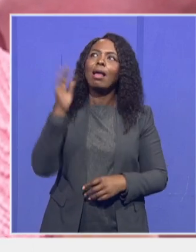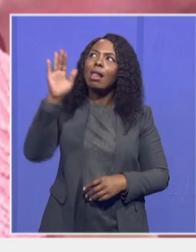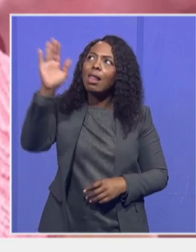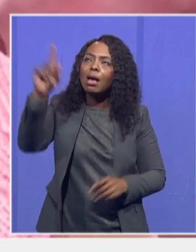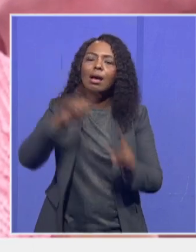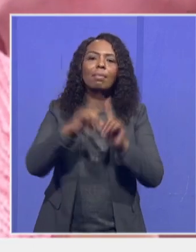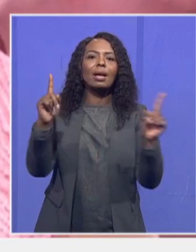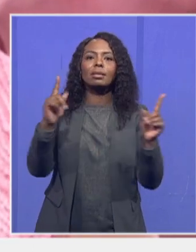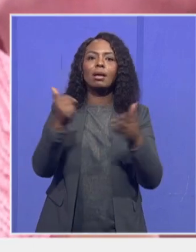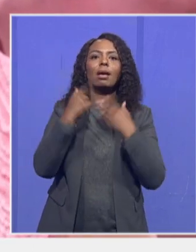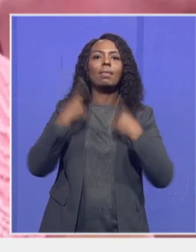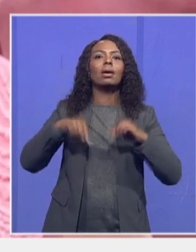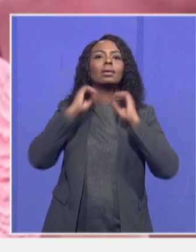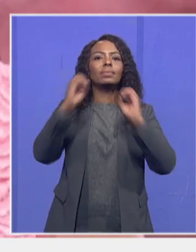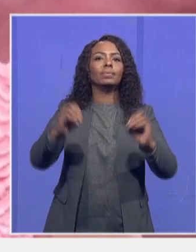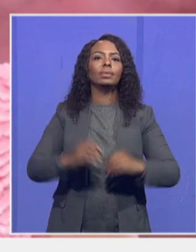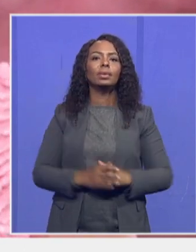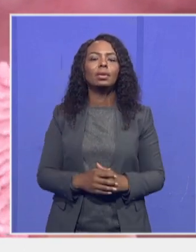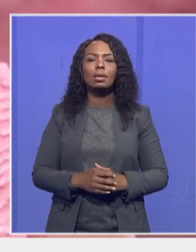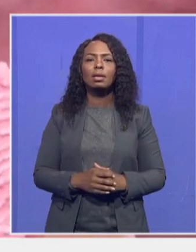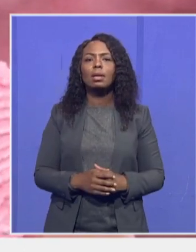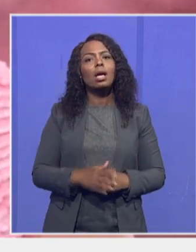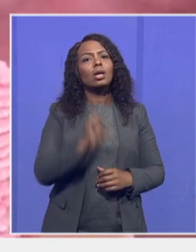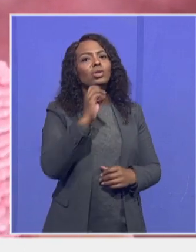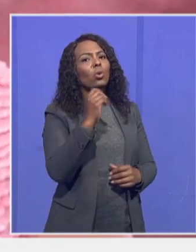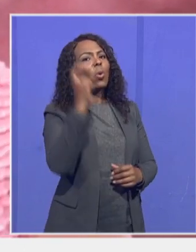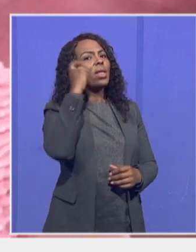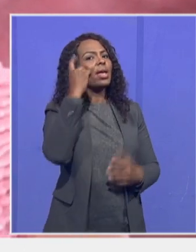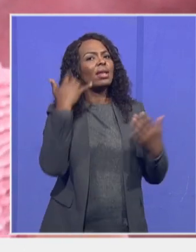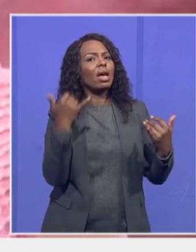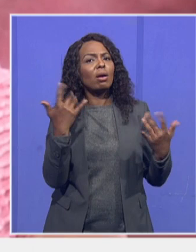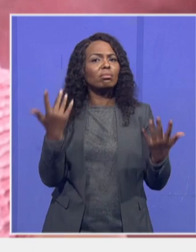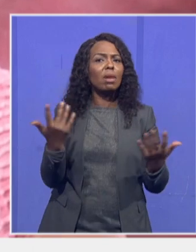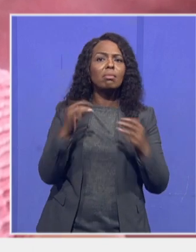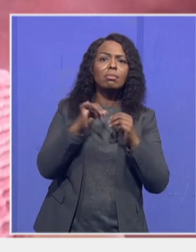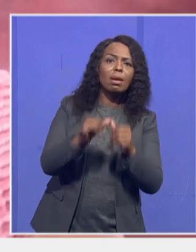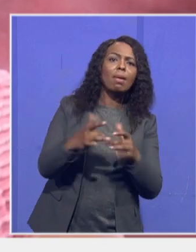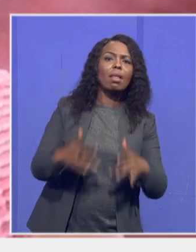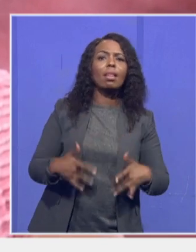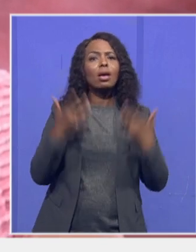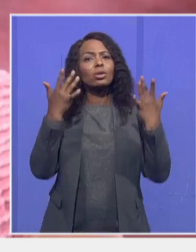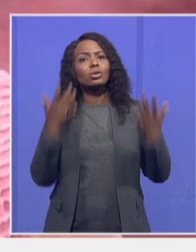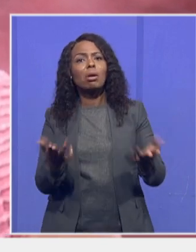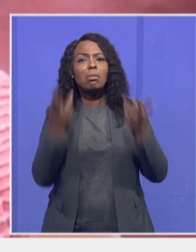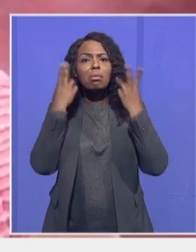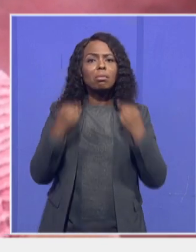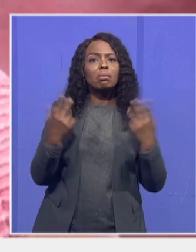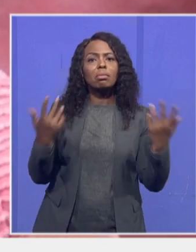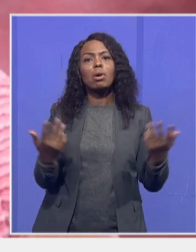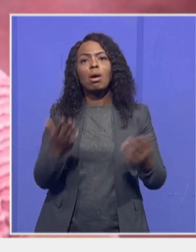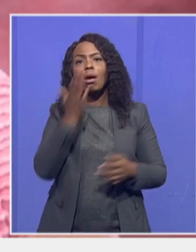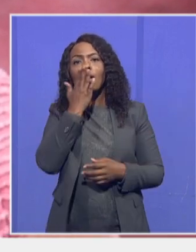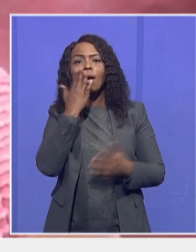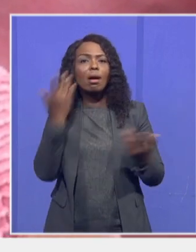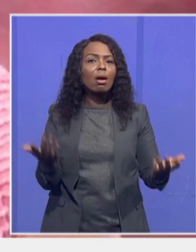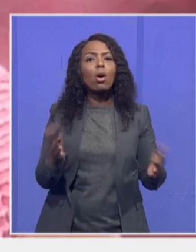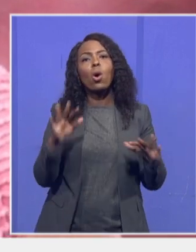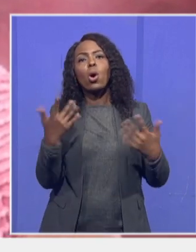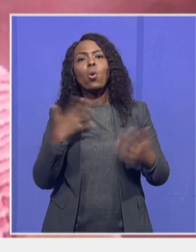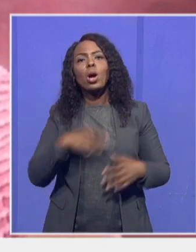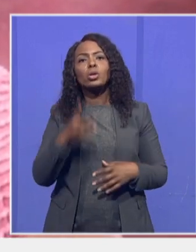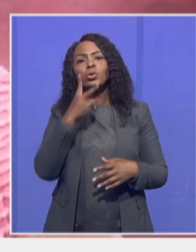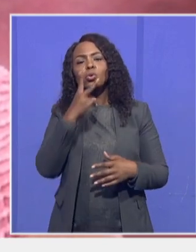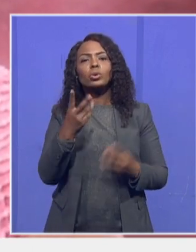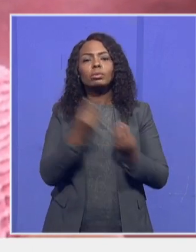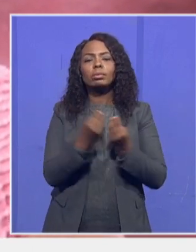inyathelo ezithathwayo. Manje nibona ukuthi kuzogcina kunjani? Senizoqhubeka niphile lempilo, mhlawumbe niphile nizogcina ijwayelo, noma niyafuna ukubona ngempela ukuthi